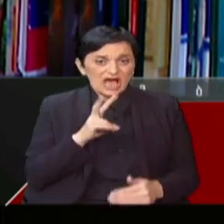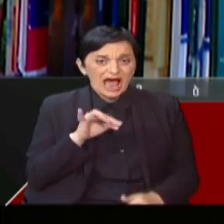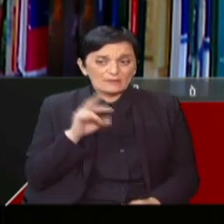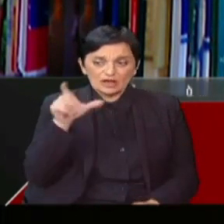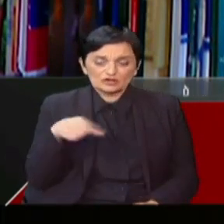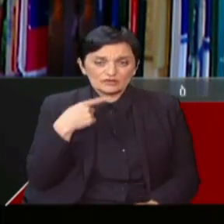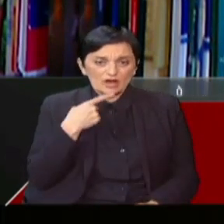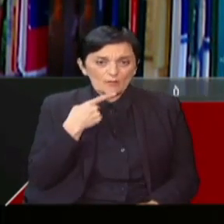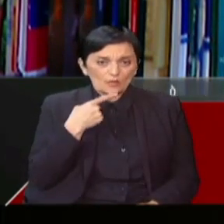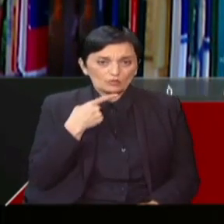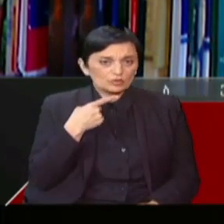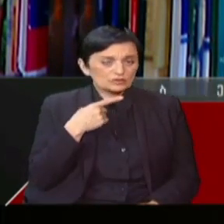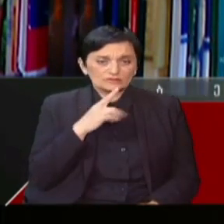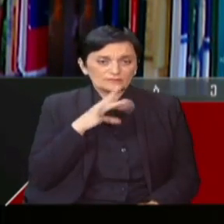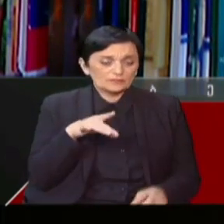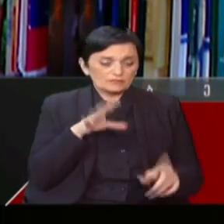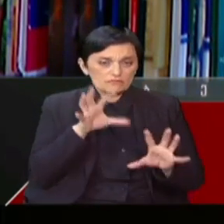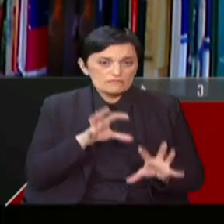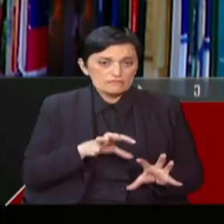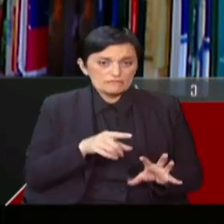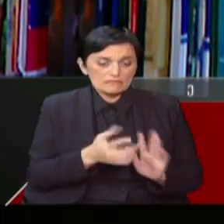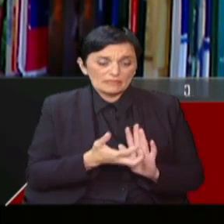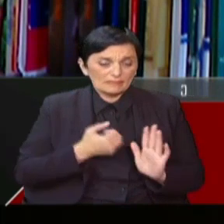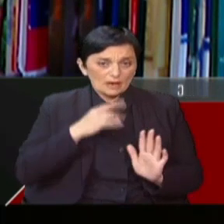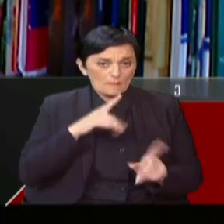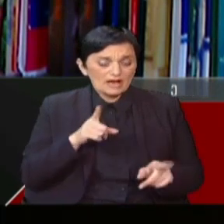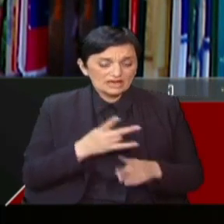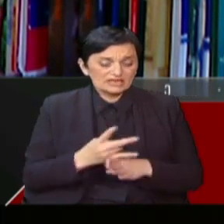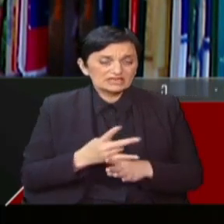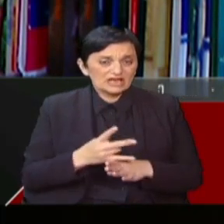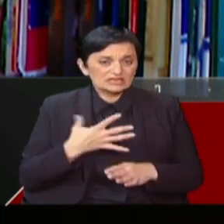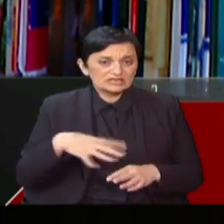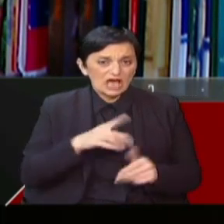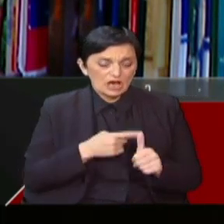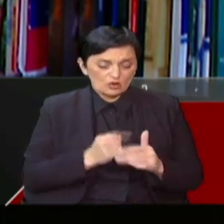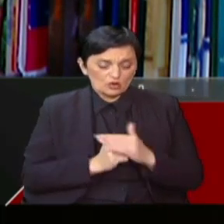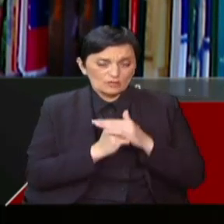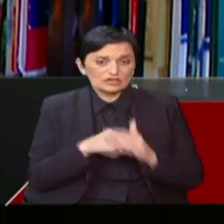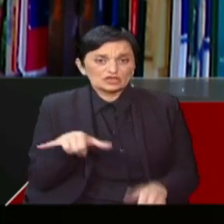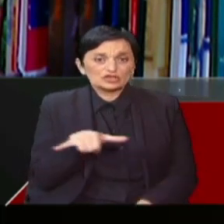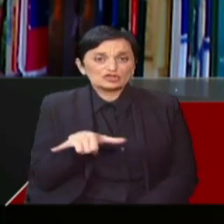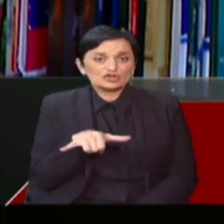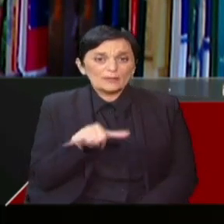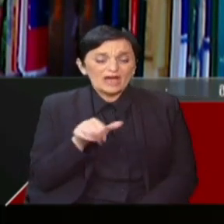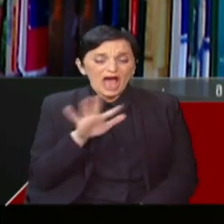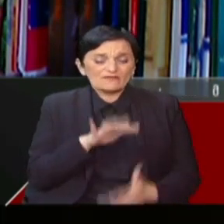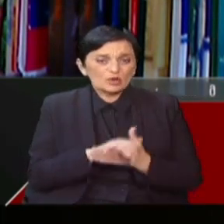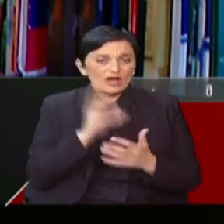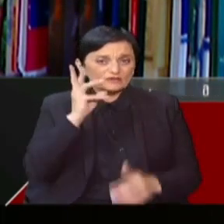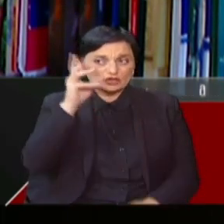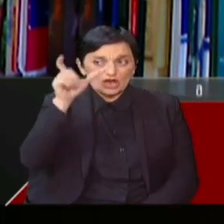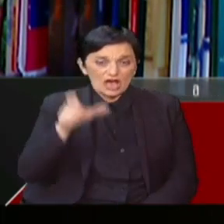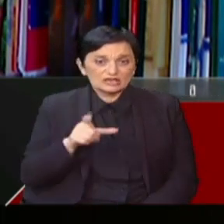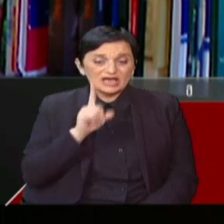ამბობდა რომ აღარ მოხდება ამ კანონის გატანა, მაგრამ ამან დააზიანა საქართველოს იმიჯი. შაბათს რომ გამოვიდა ევროკავშირის ელჩი,